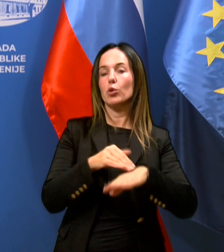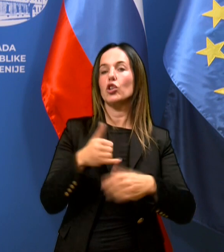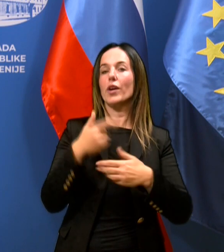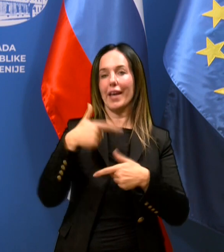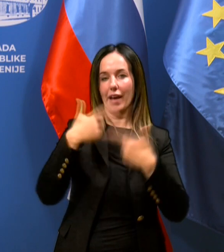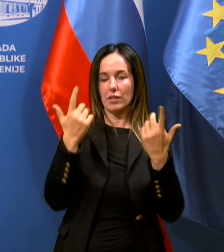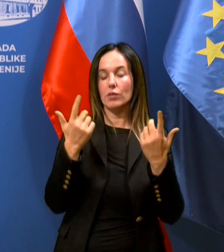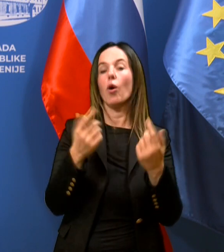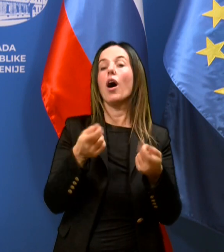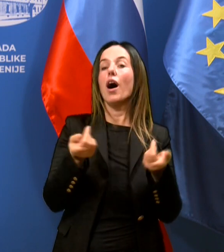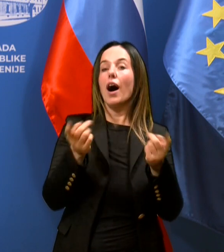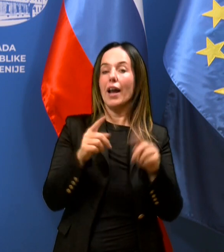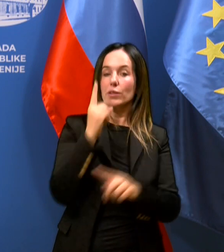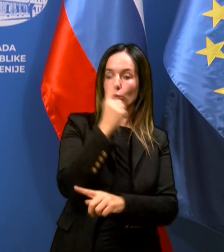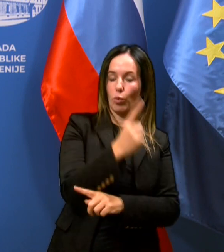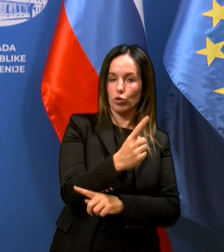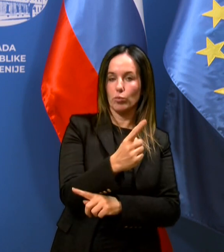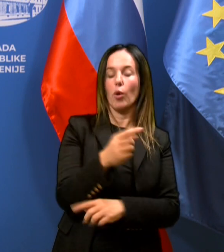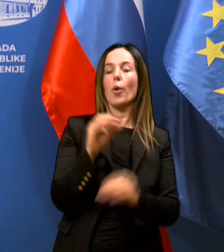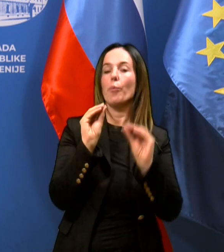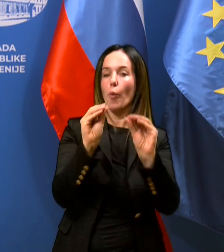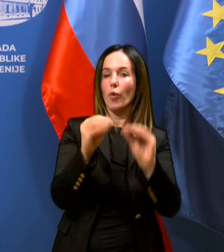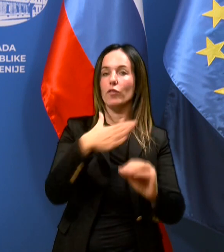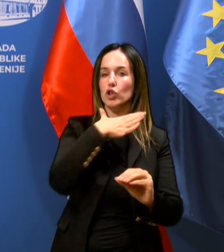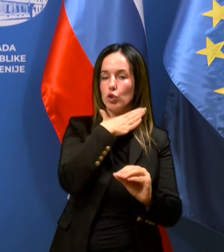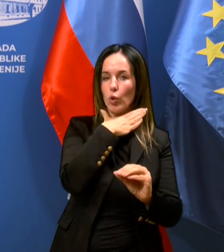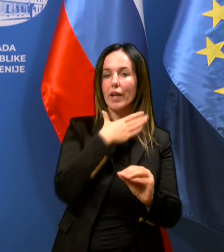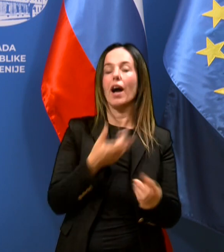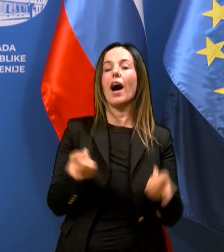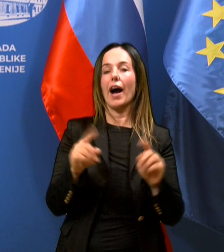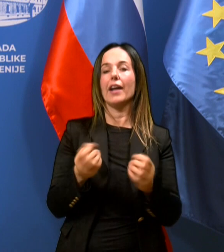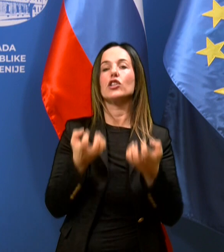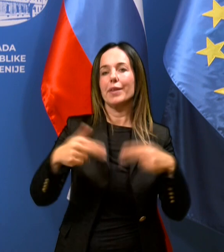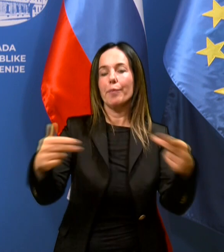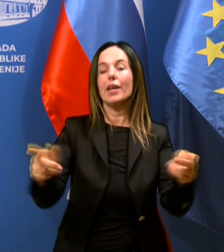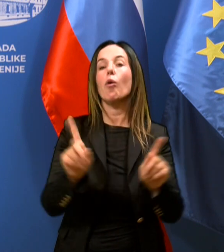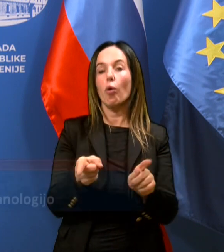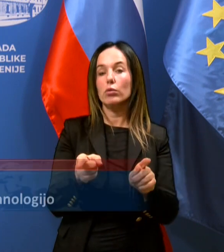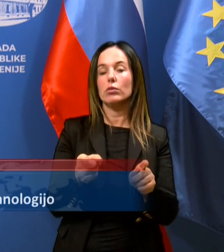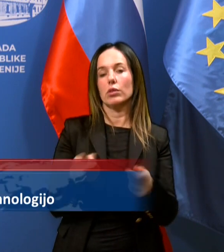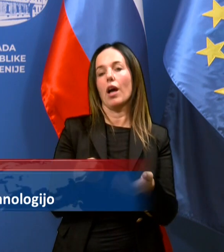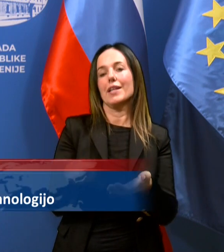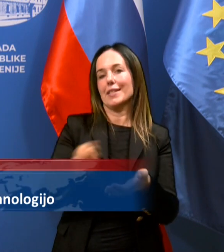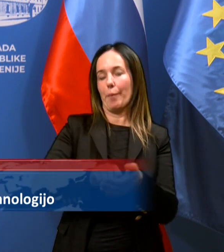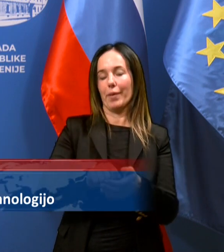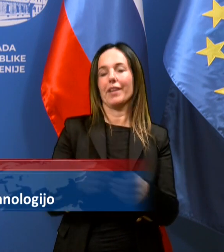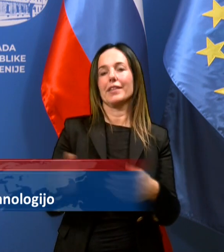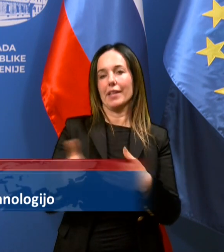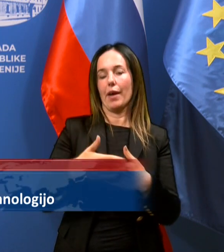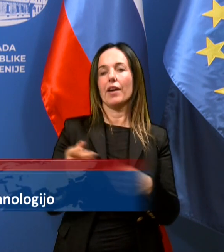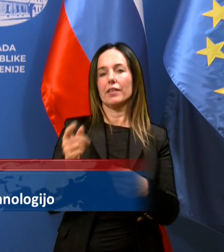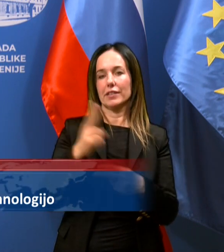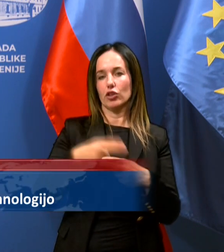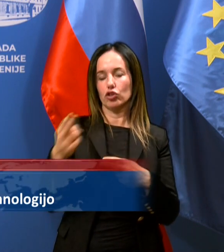se odločiti, ali želimo pouk v šolah, ali želimo izobraževanje na daljavo. Poostreni inšpekcijski nadzori